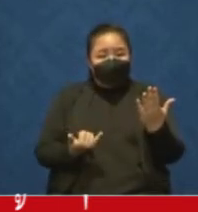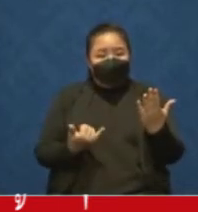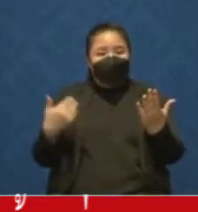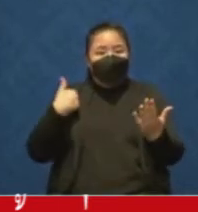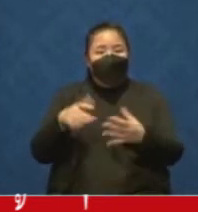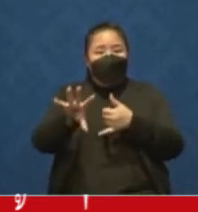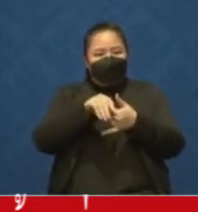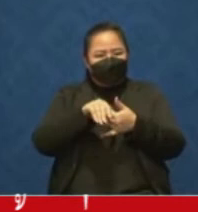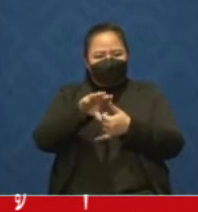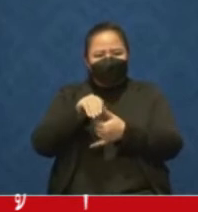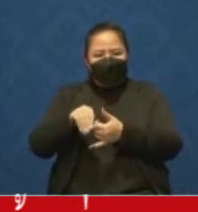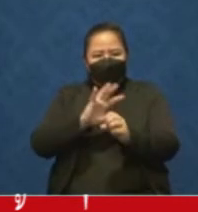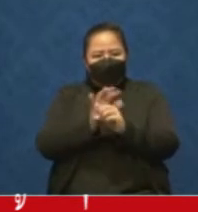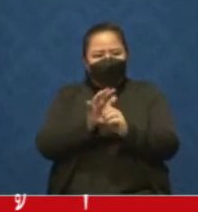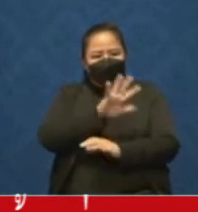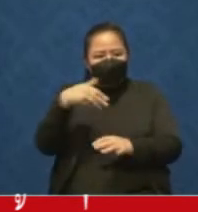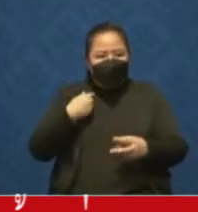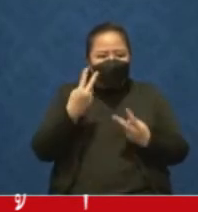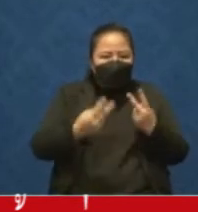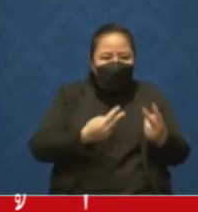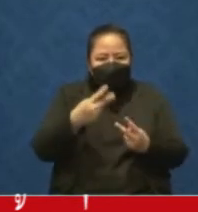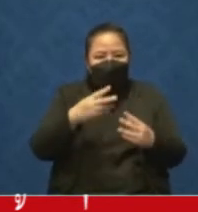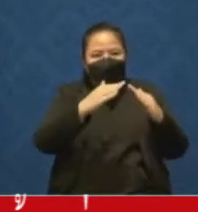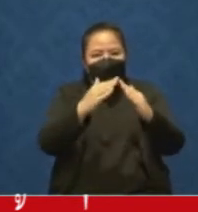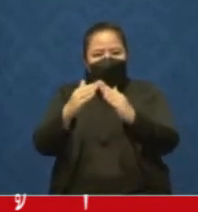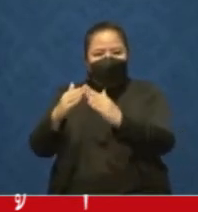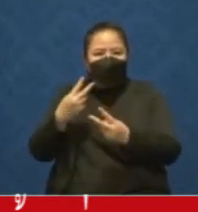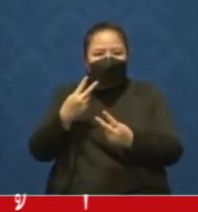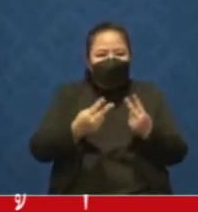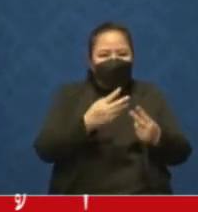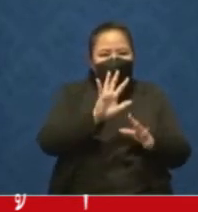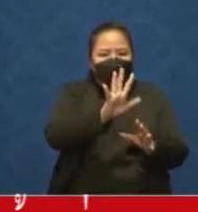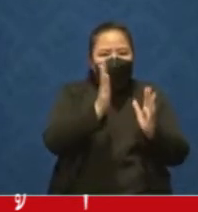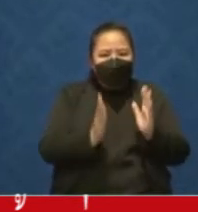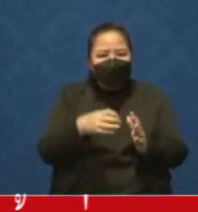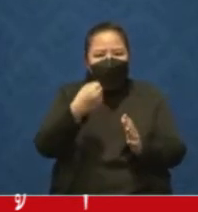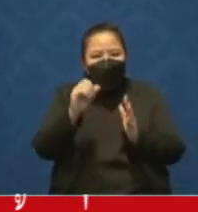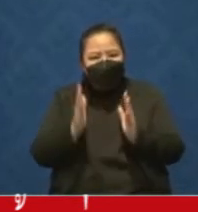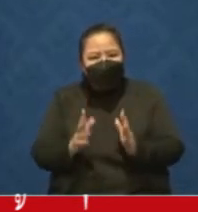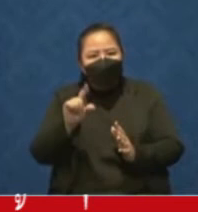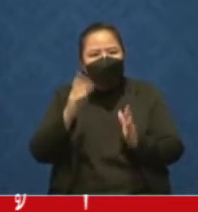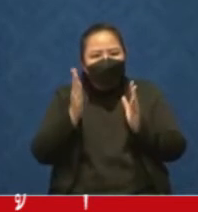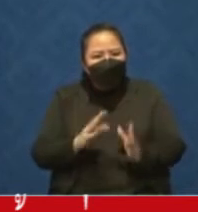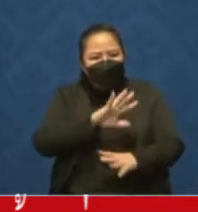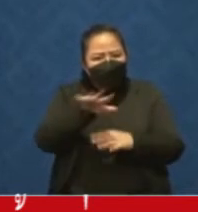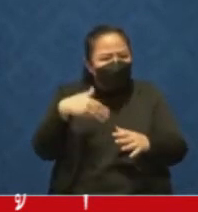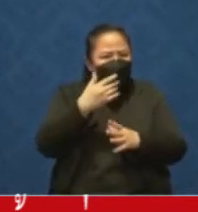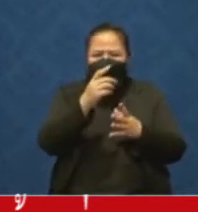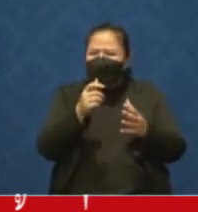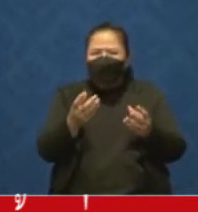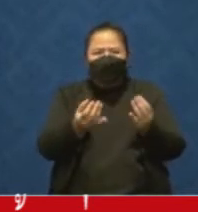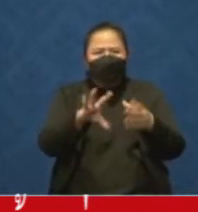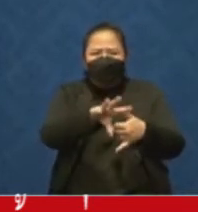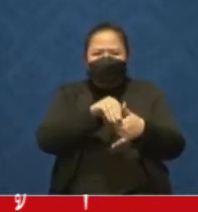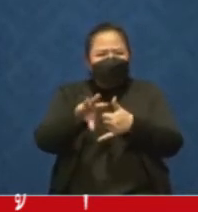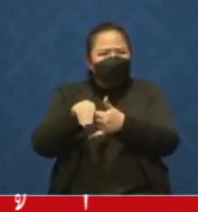ผู้ติดโควิดกันมากผมไปเยยมพน้ประชาชนแต่ละบ้าน5 คน 10 คน 20 คนผู้เยี่บ้านก็ติดไกลก็ติด